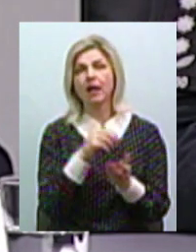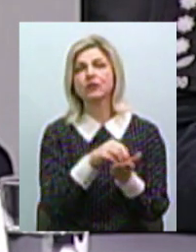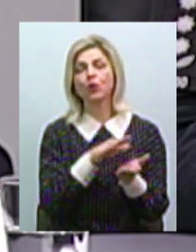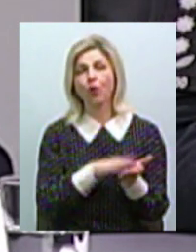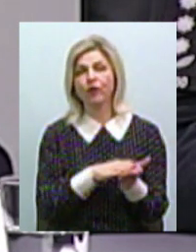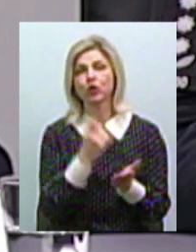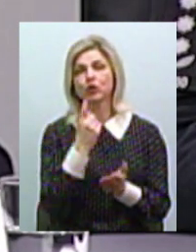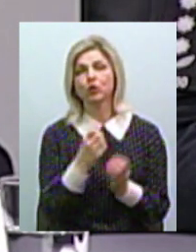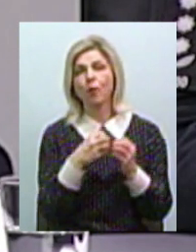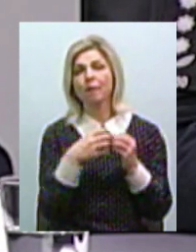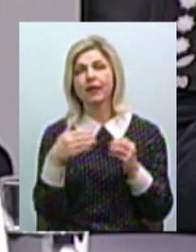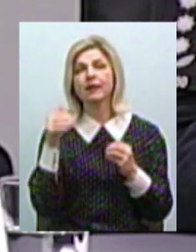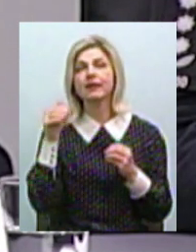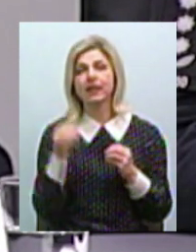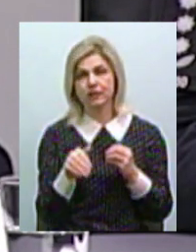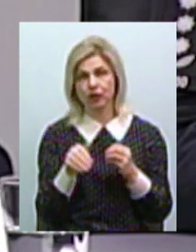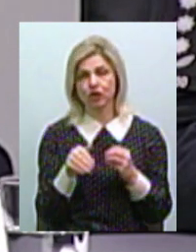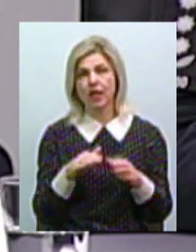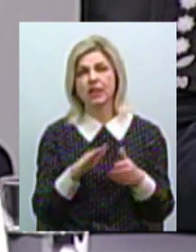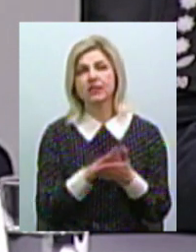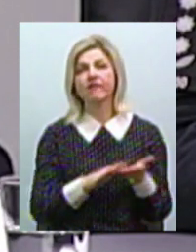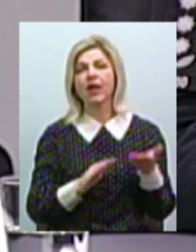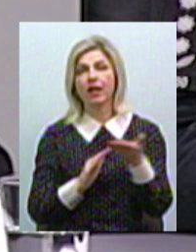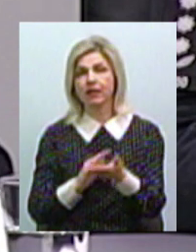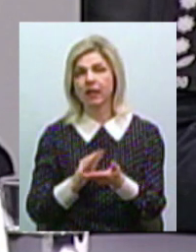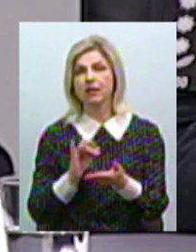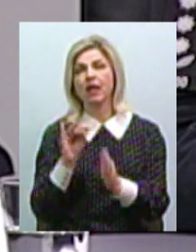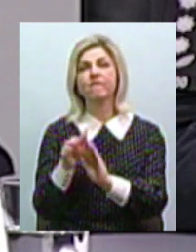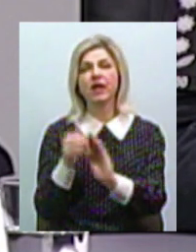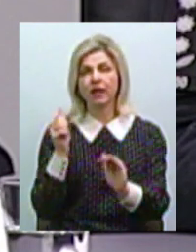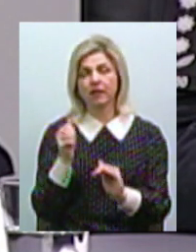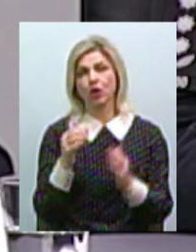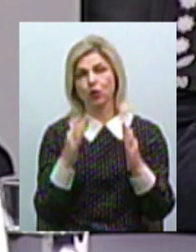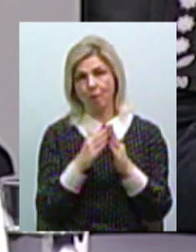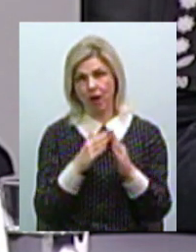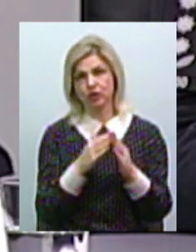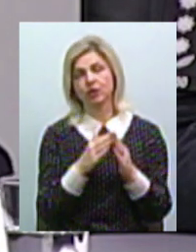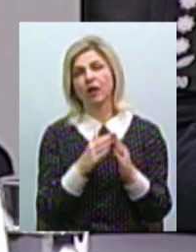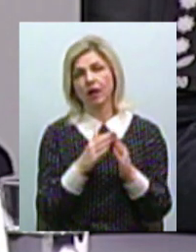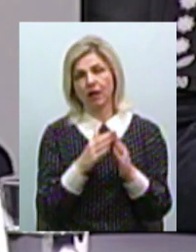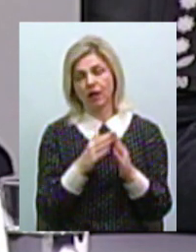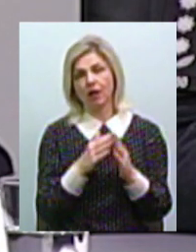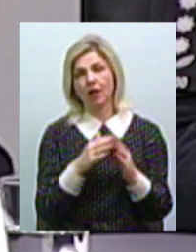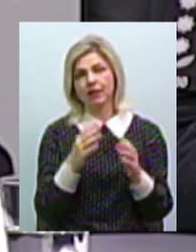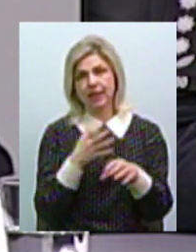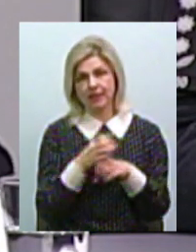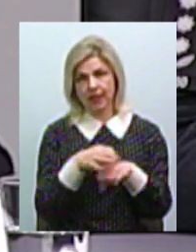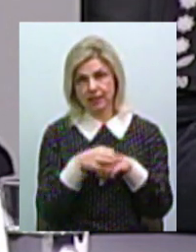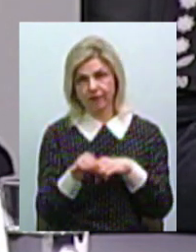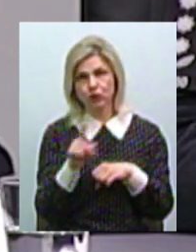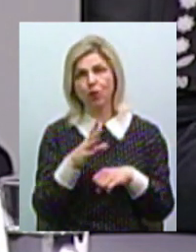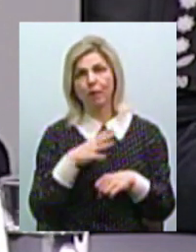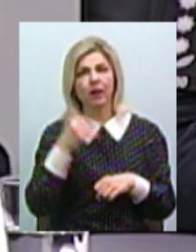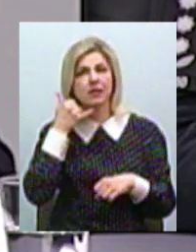зареєстровано 115 тисяч звернень про виклики домашнього насильства, які надійшли на лінію 102. І